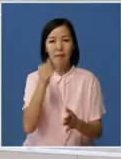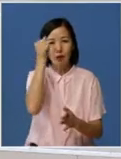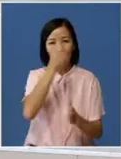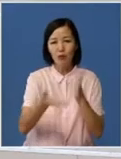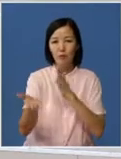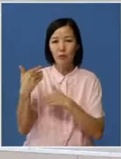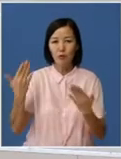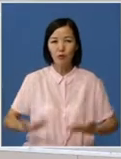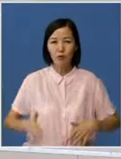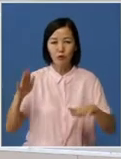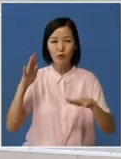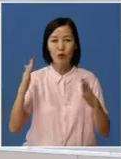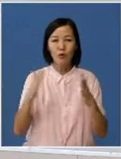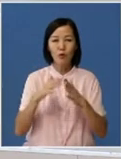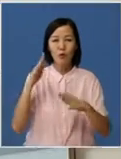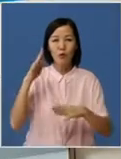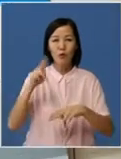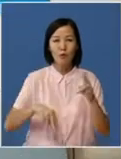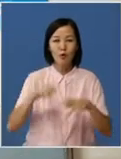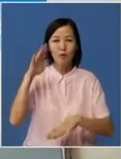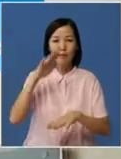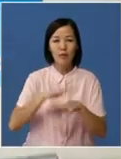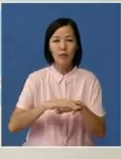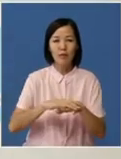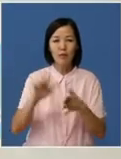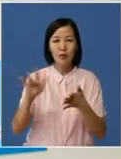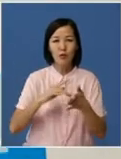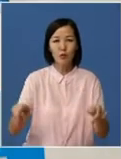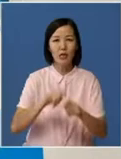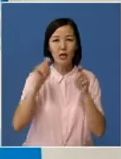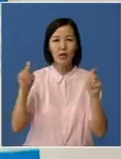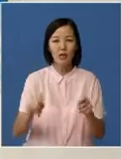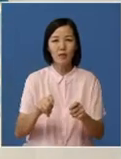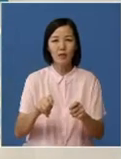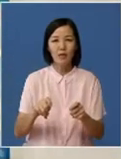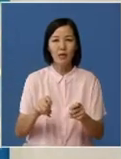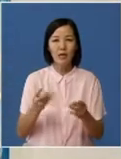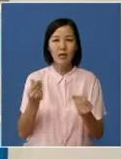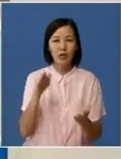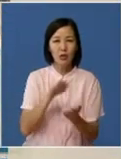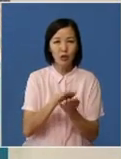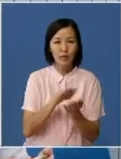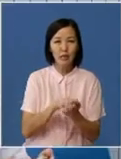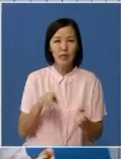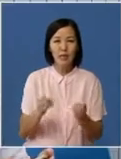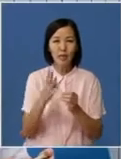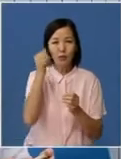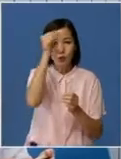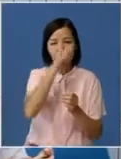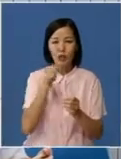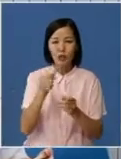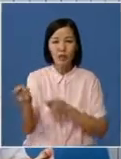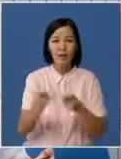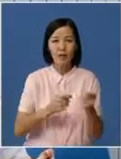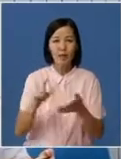жыл бұрын тұрғын үй құрылыс жинақ банкына арқылы шот ашып алғашқы жарнасын жинақтапты. 2014 жылдан бері аудандық